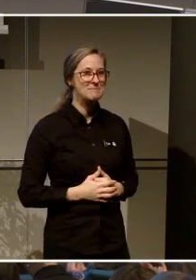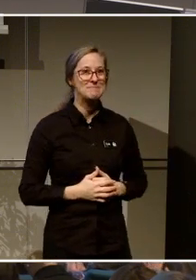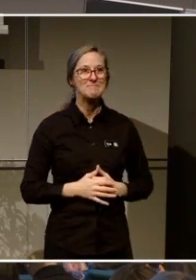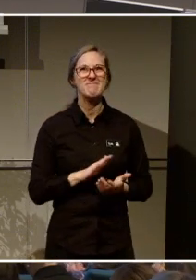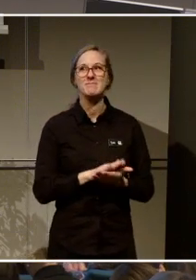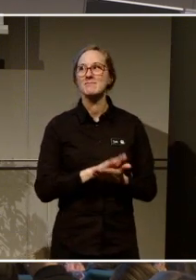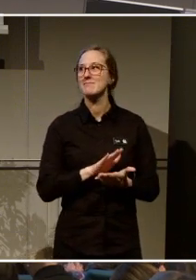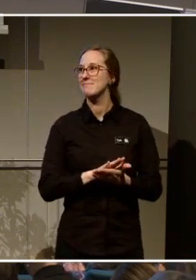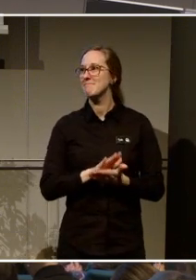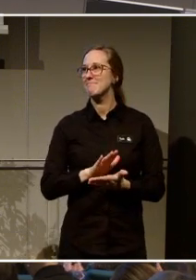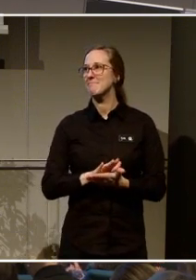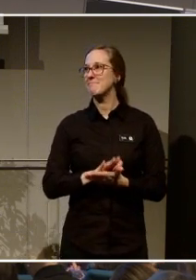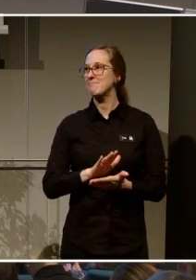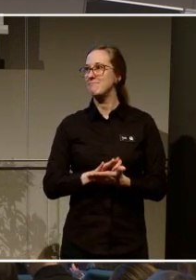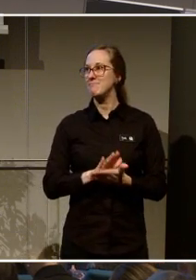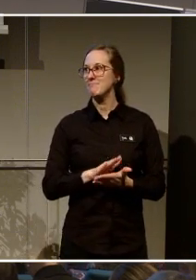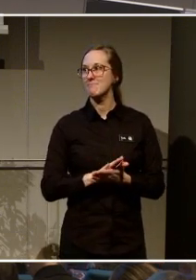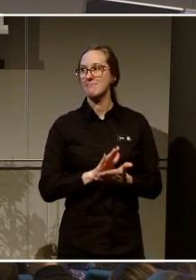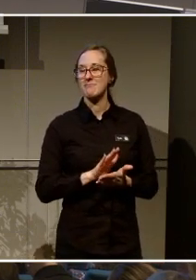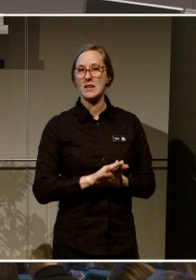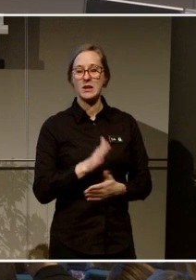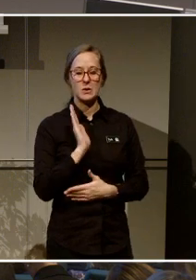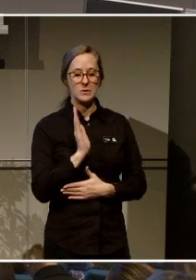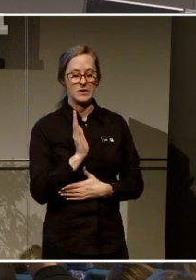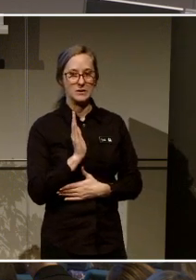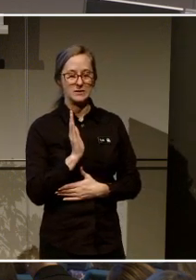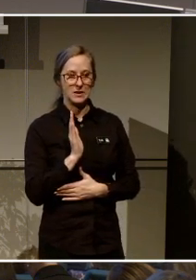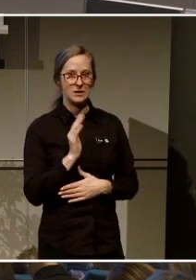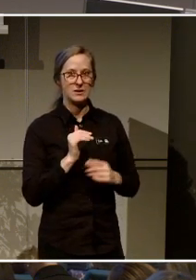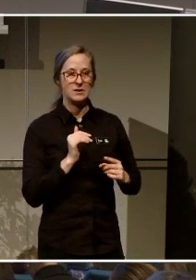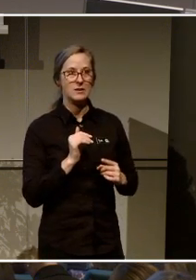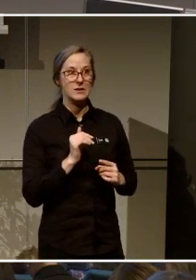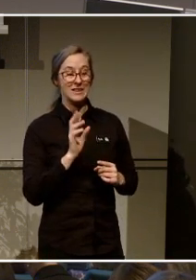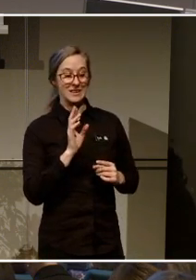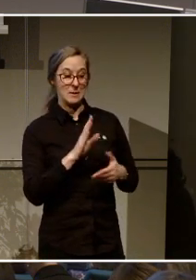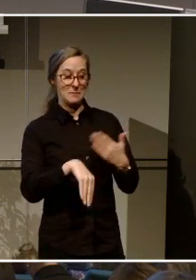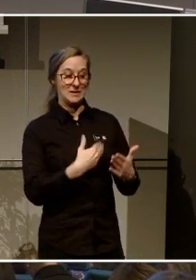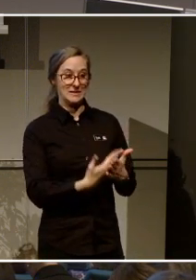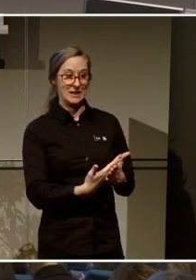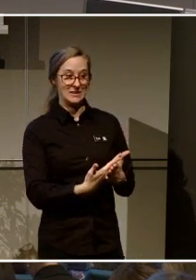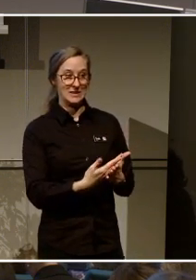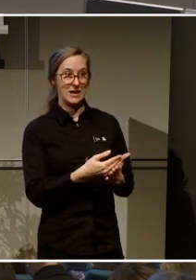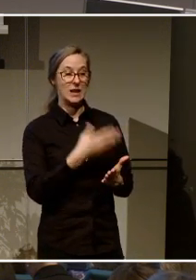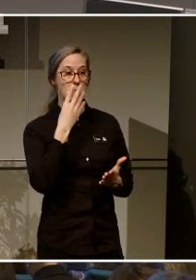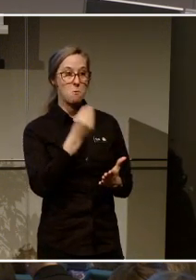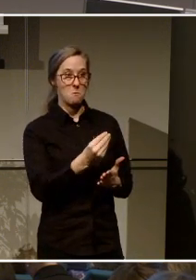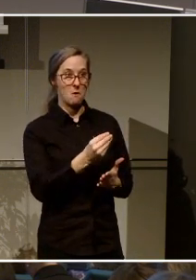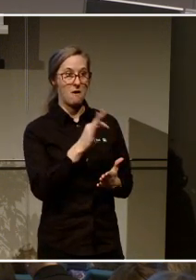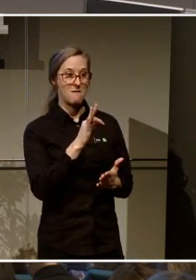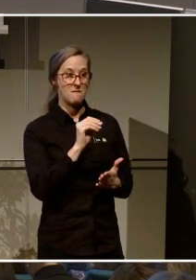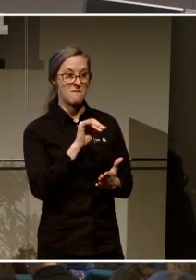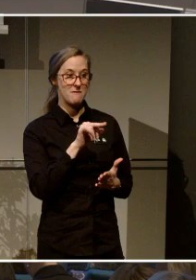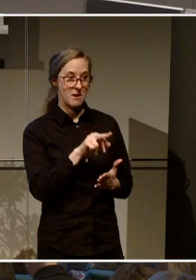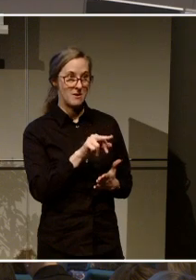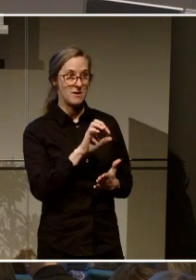känner jag. Ja. Jag ska be om att få överräcka en talarpresent. Det finns choklad. Den är fair trade och ekologisk. Och dessutom har vi